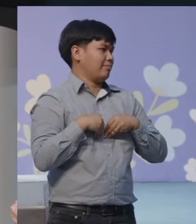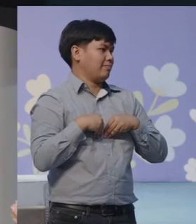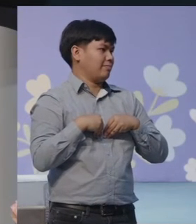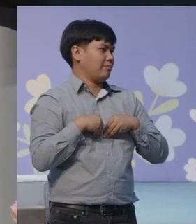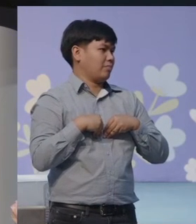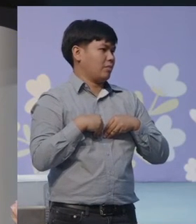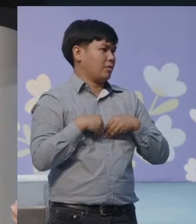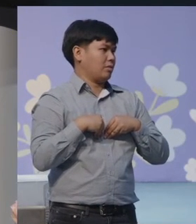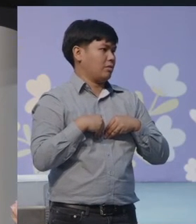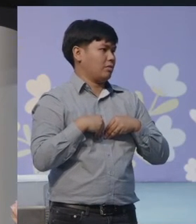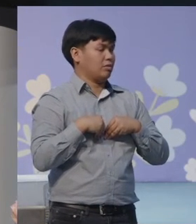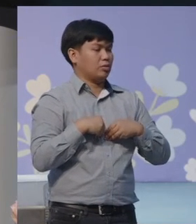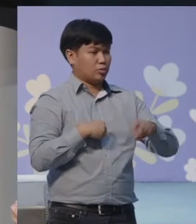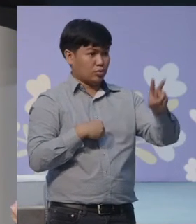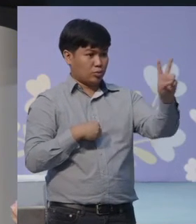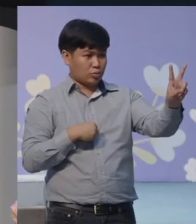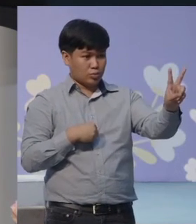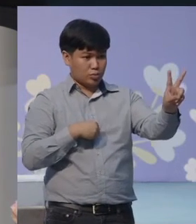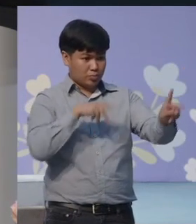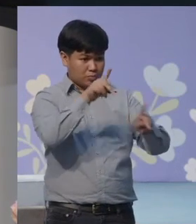2 tao lang po